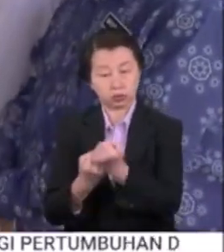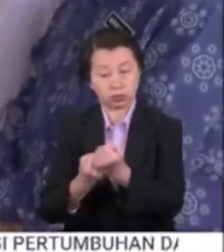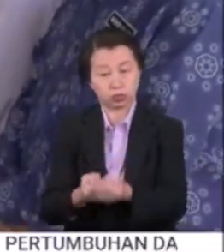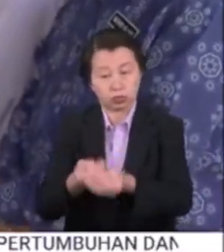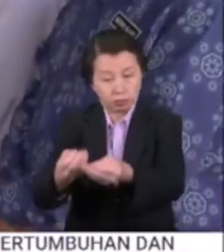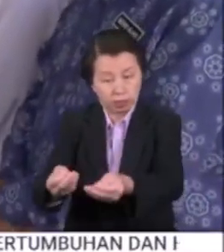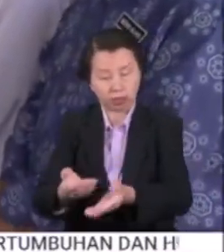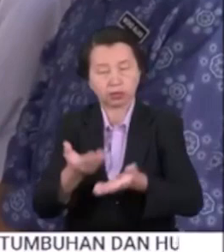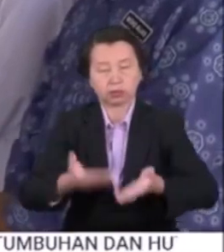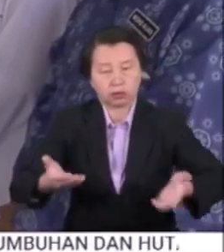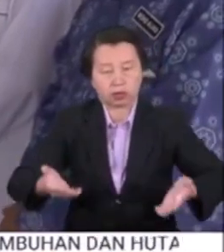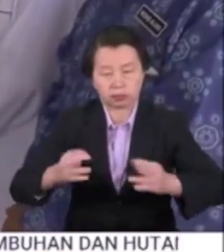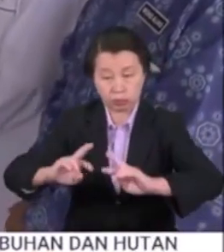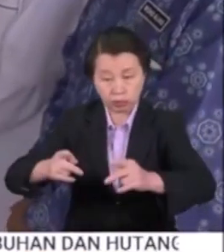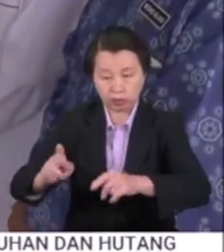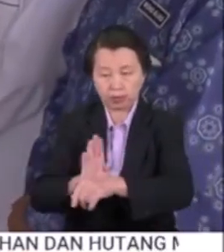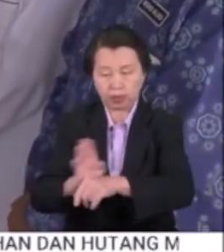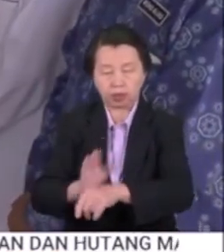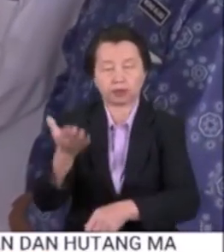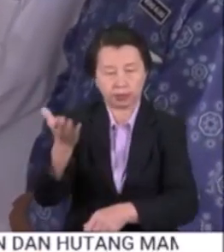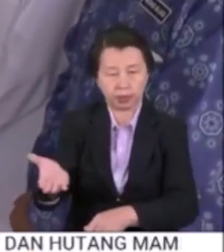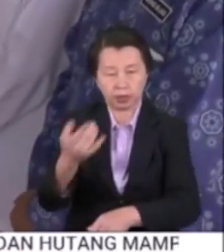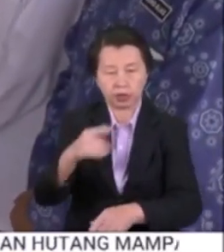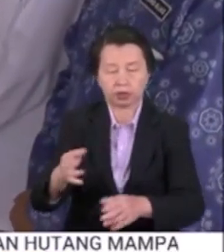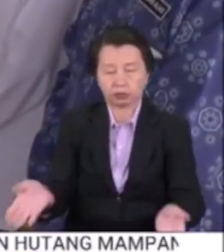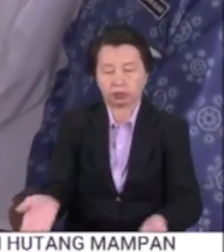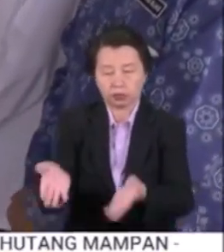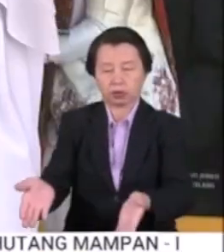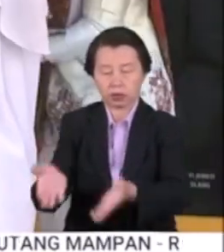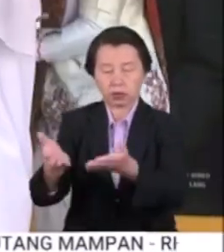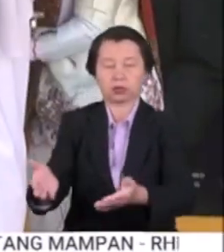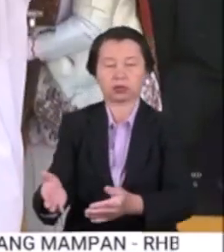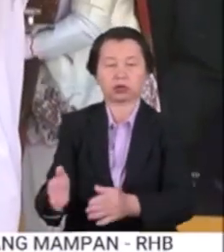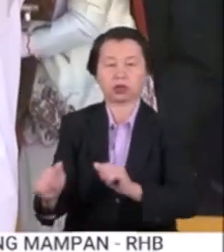dalam meningkatkan perniagaan mereka dengan menggalakkan aktiviti keusahawanan.